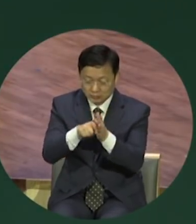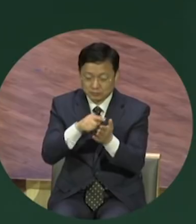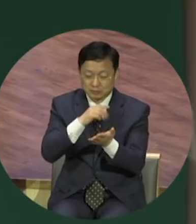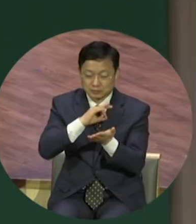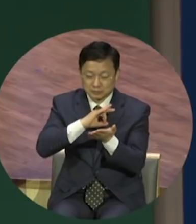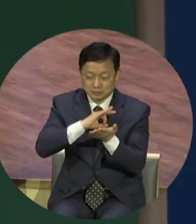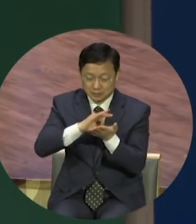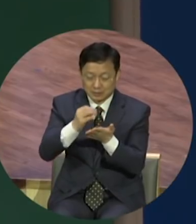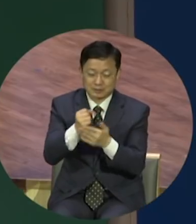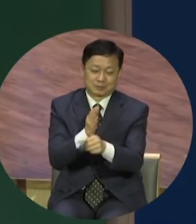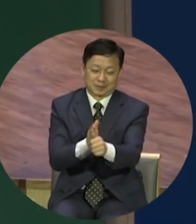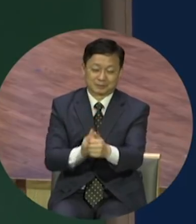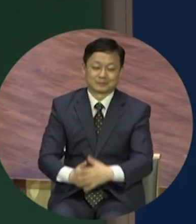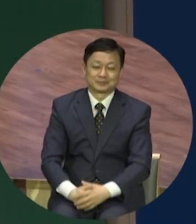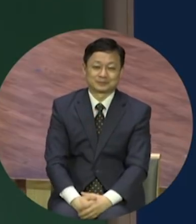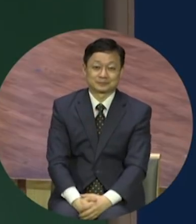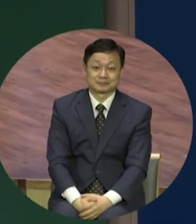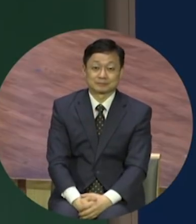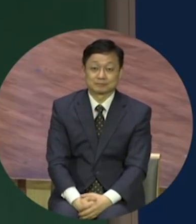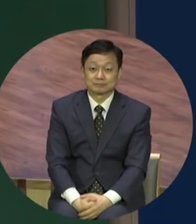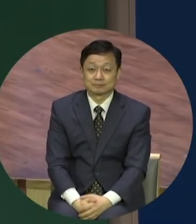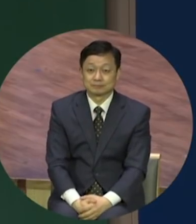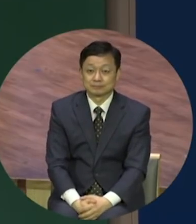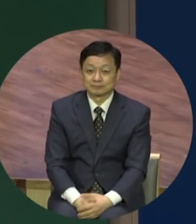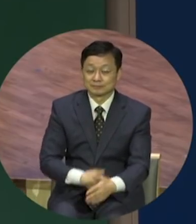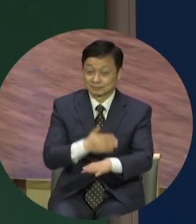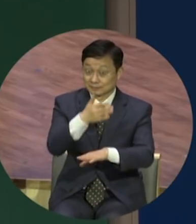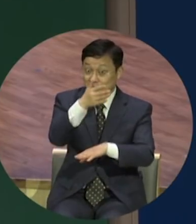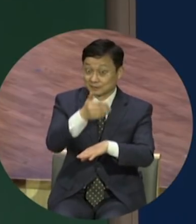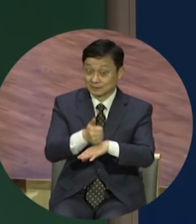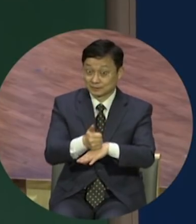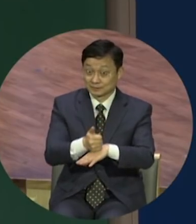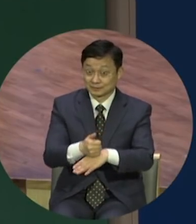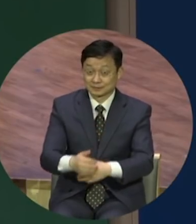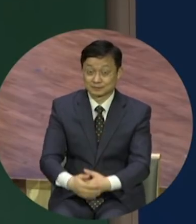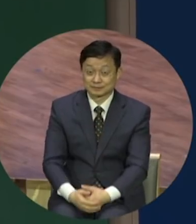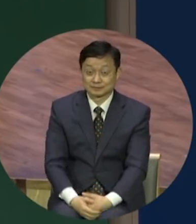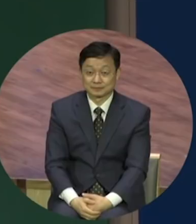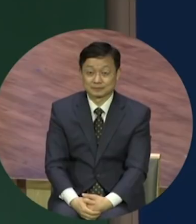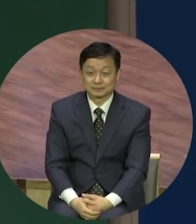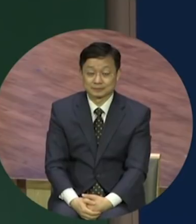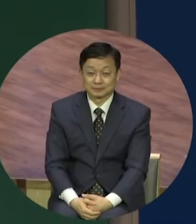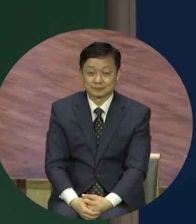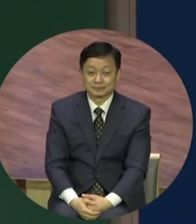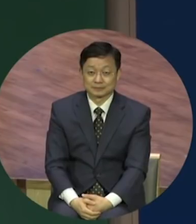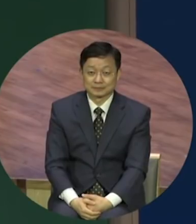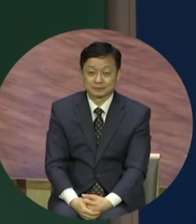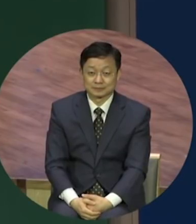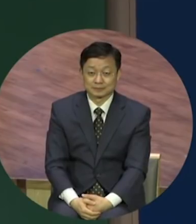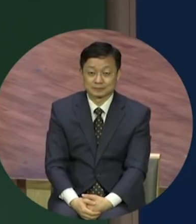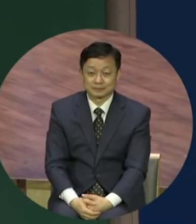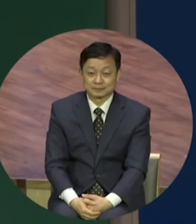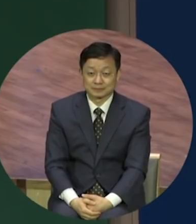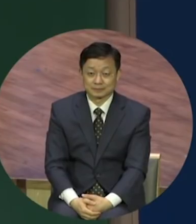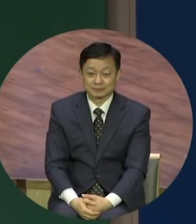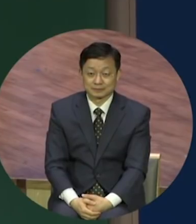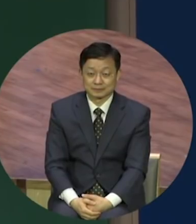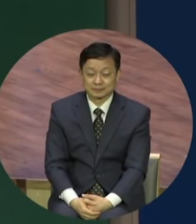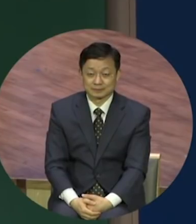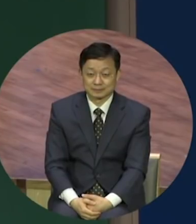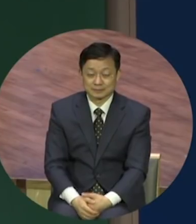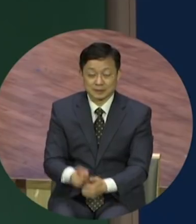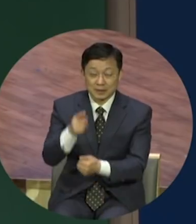evangelization. 그렇다면 이런 결론이 나옵니다. Then, if this is a case, this is a conclusion we can rightfully arrive at. 내가 필요한 게